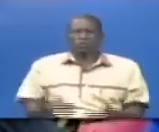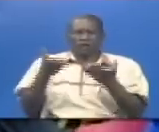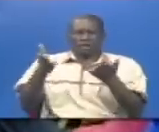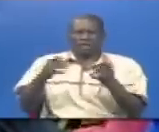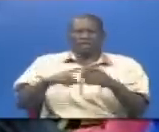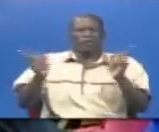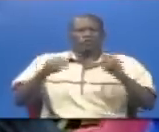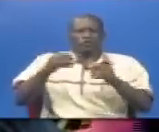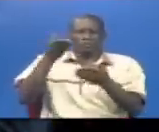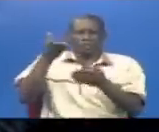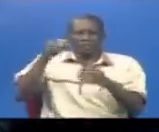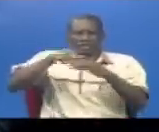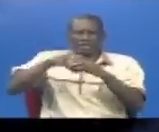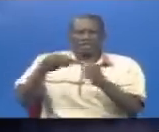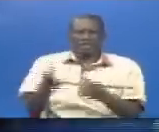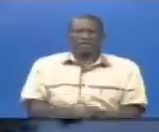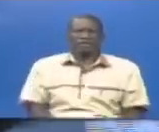lakini hawastahili kuwa hapa.